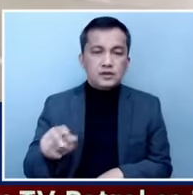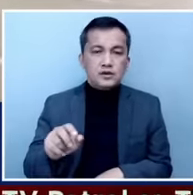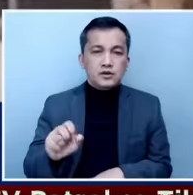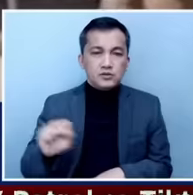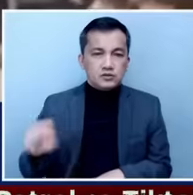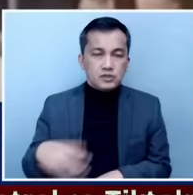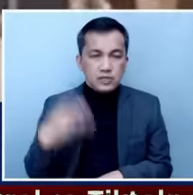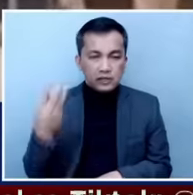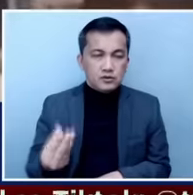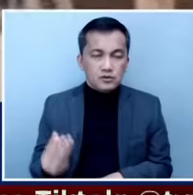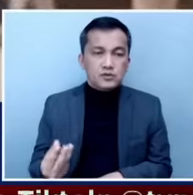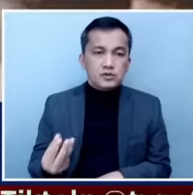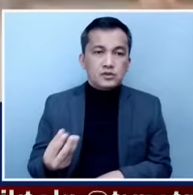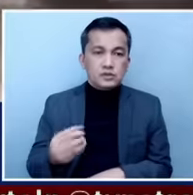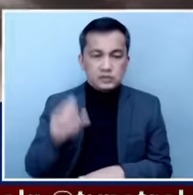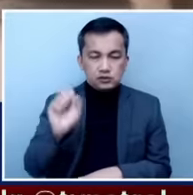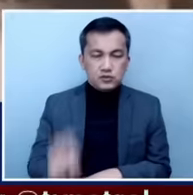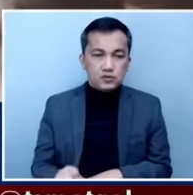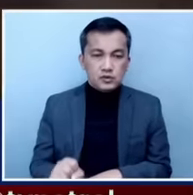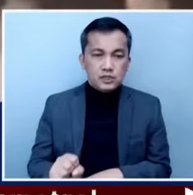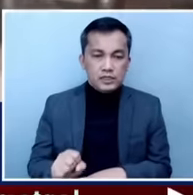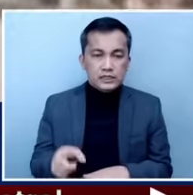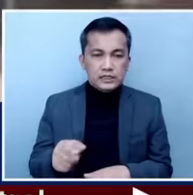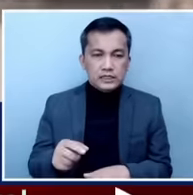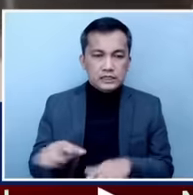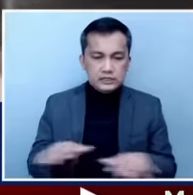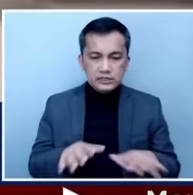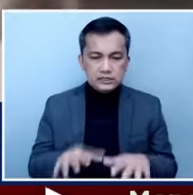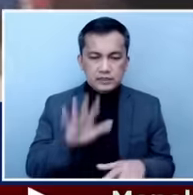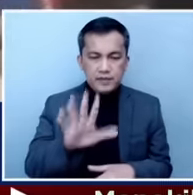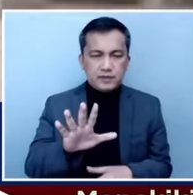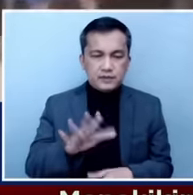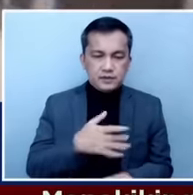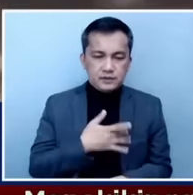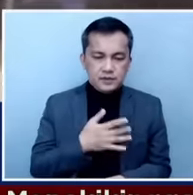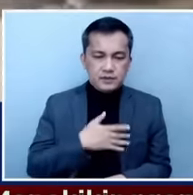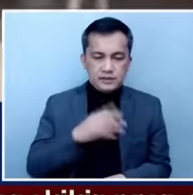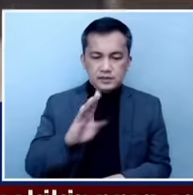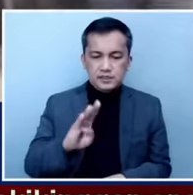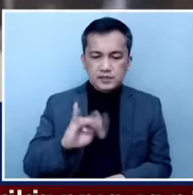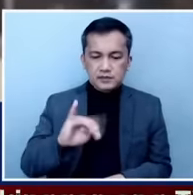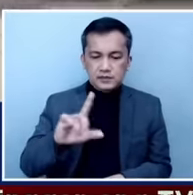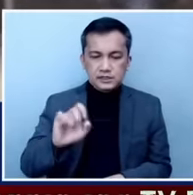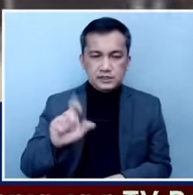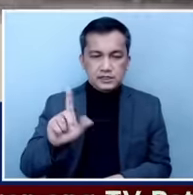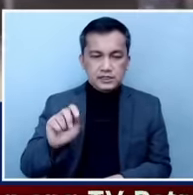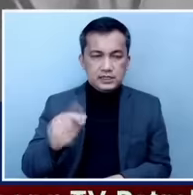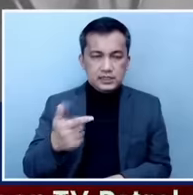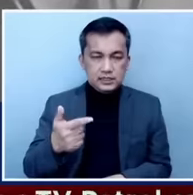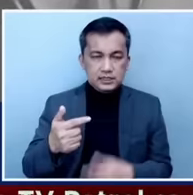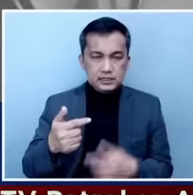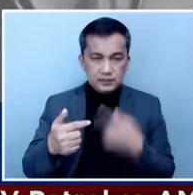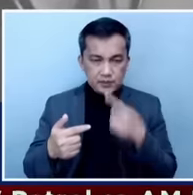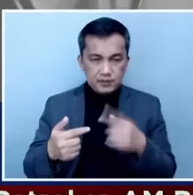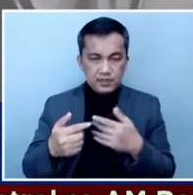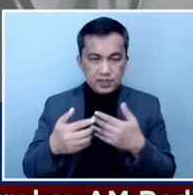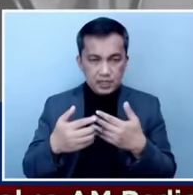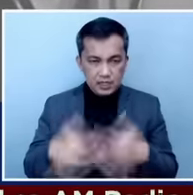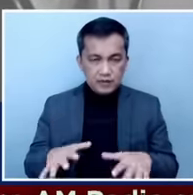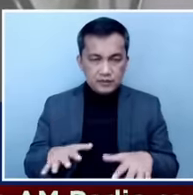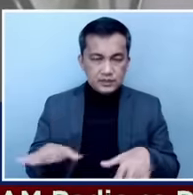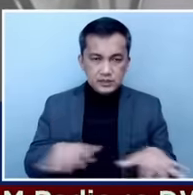intensity 5 ang naramdaman sa Bislig City. Sinasabing aftershock pa rin ito ng